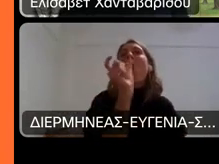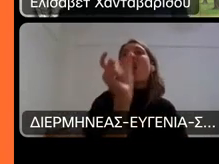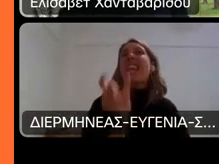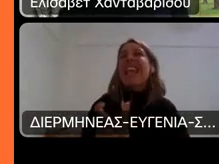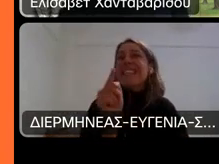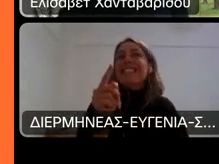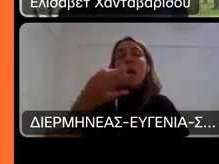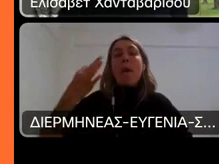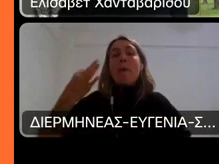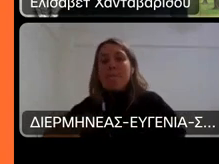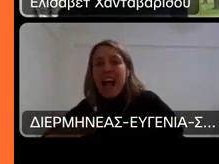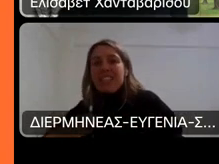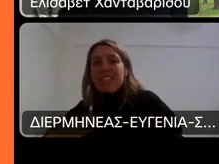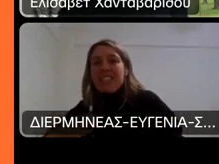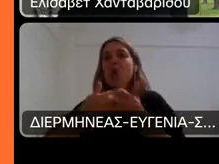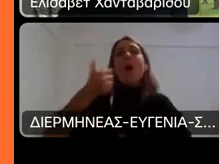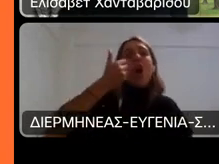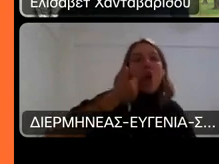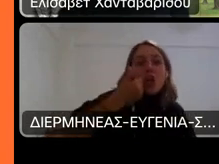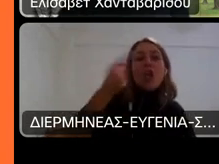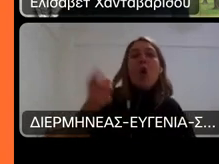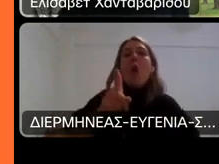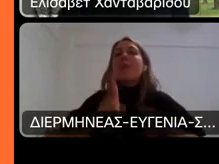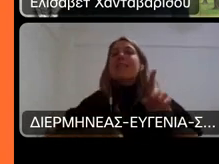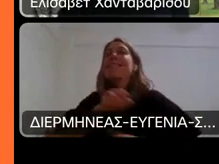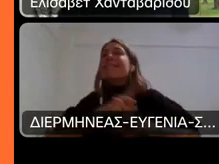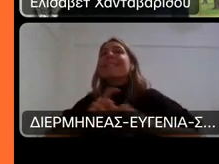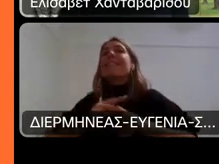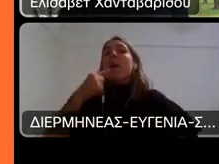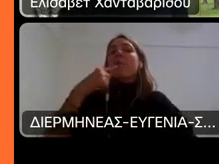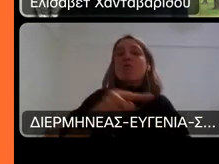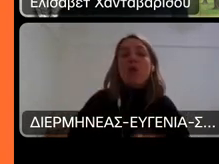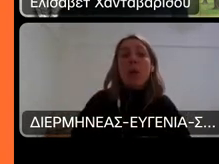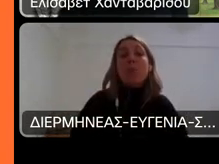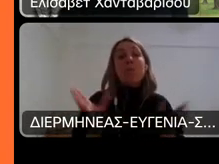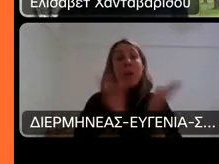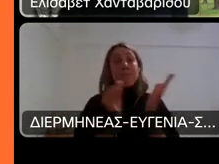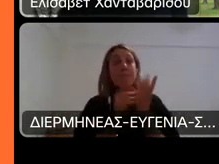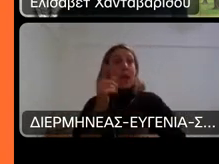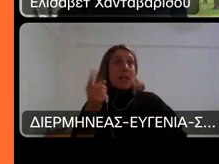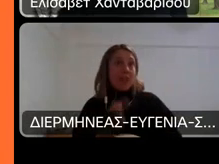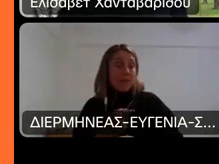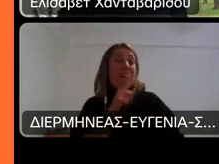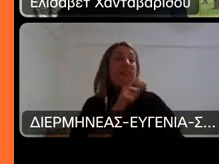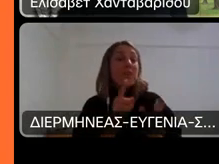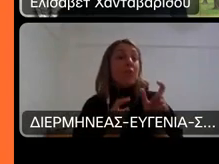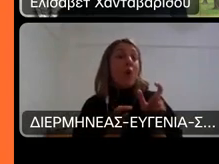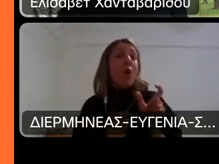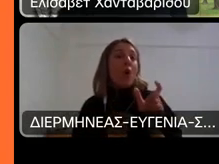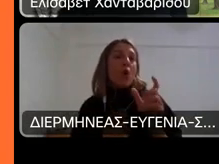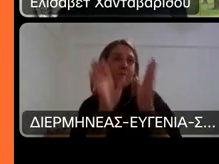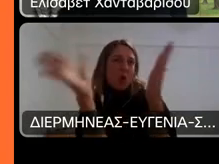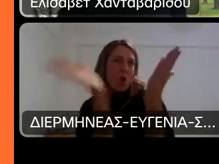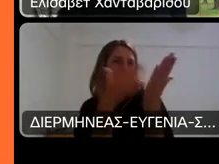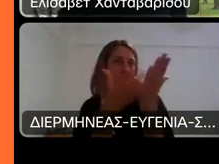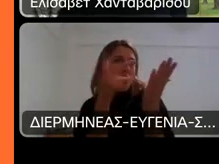με κόκκινο και με πράσινο βλέπετε αντίστοιχα. Εδώ το συγκεκριμένο, χωρίς να θέλω να δείξω κάποια προτίμηση στο συγκεκριμένο γλωσσάριο,